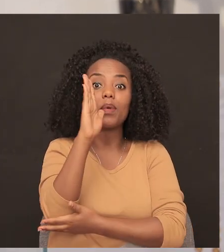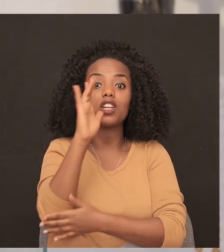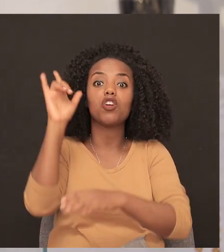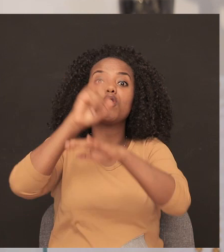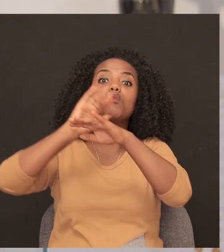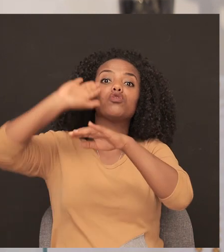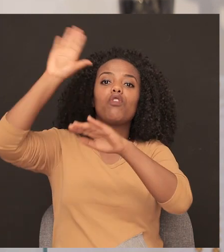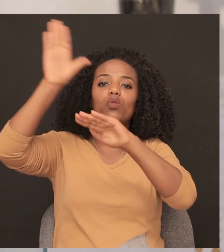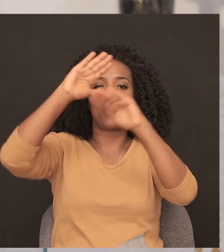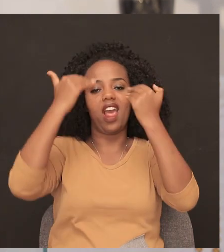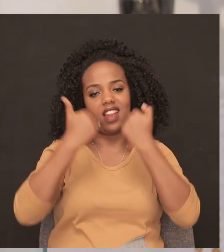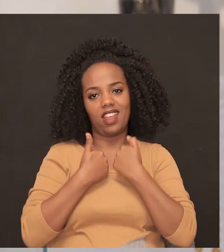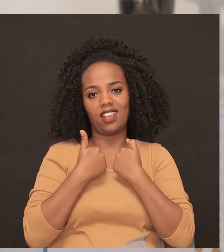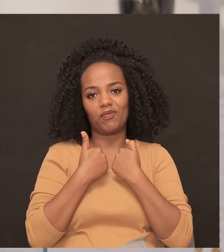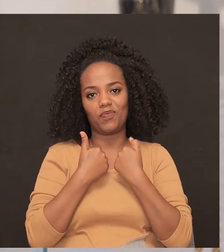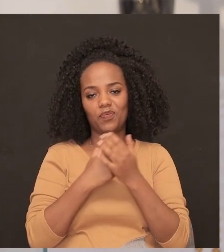ላይ አለ።